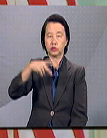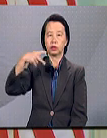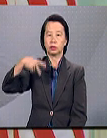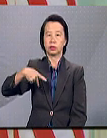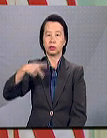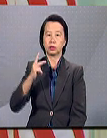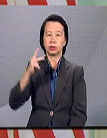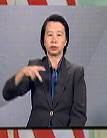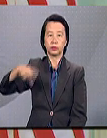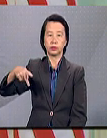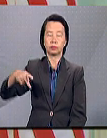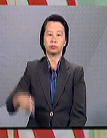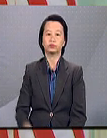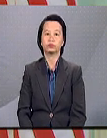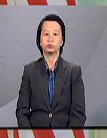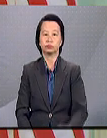Sebanyak